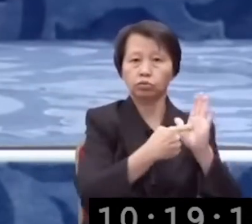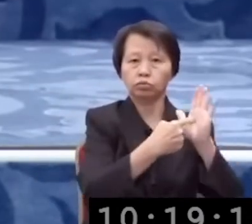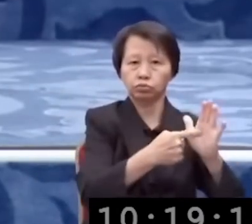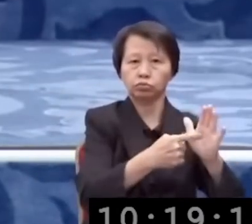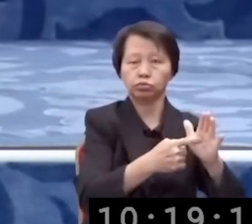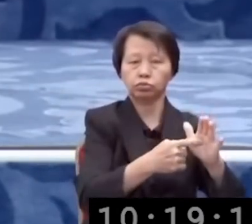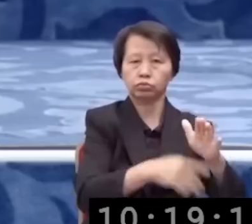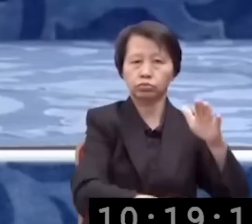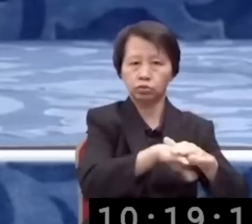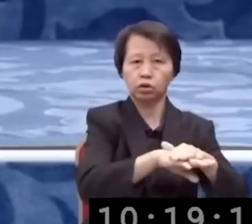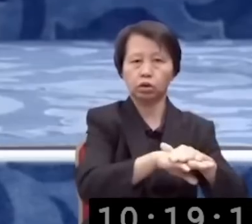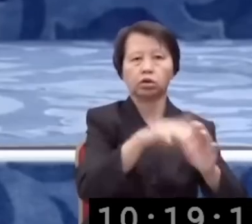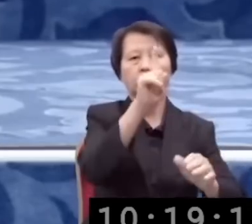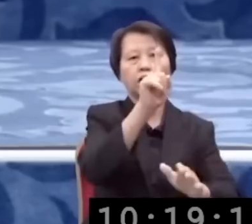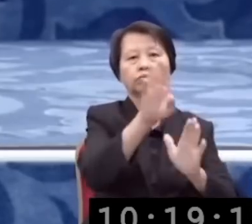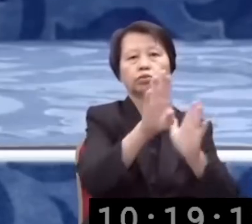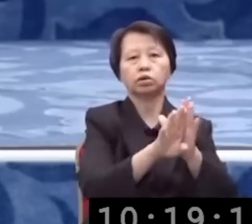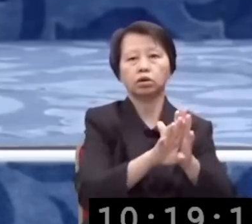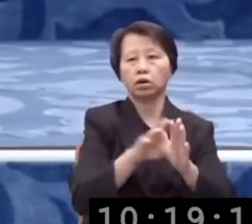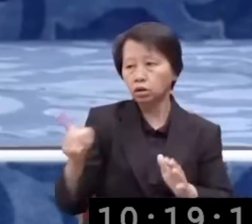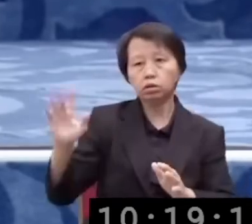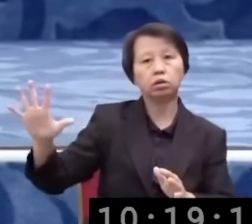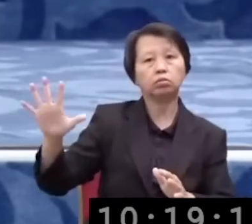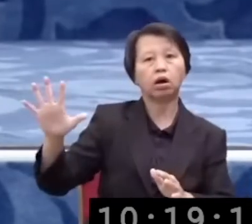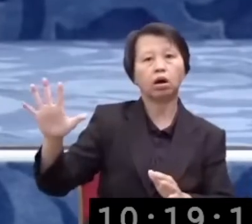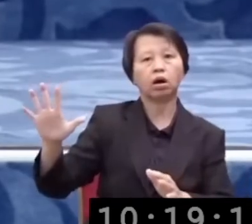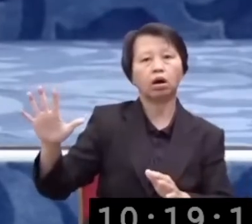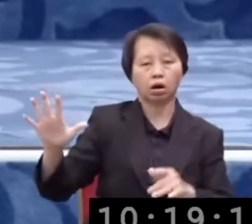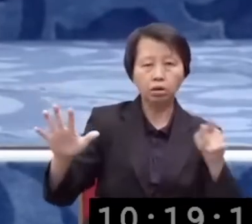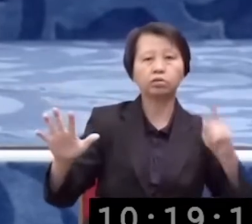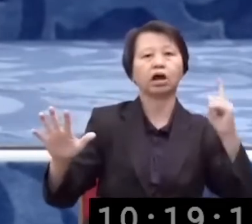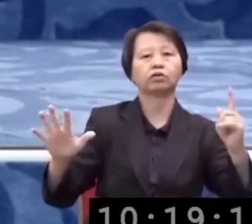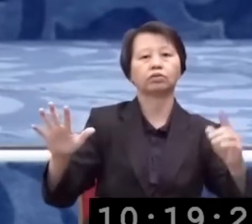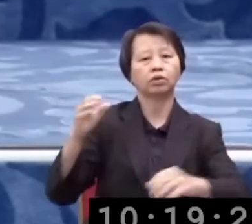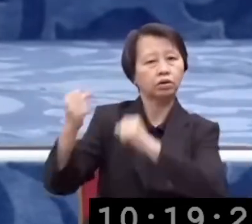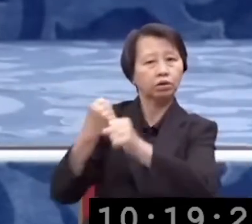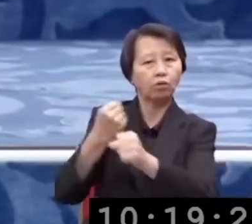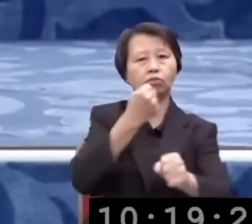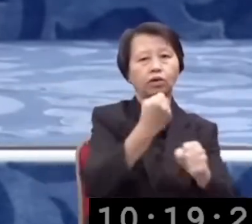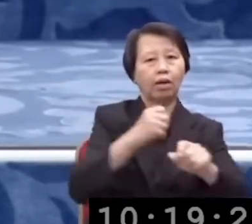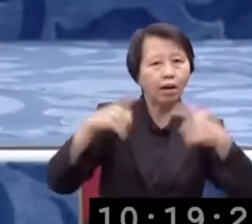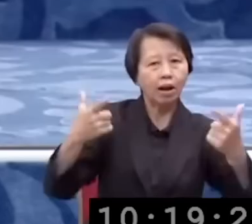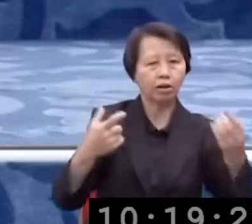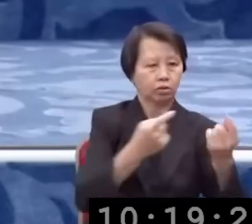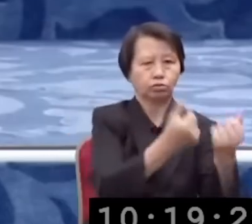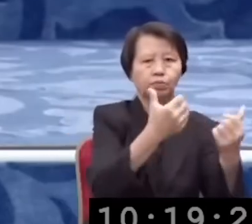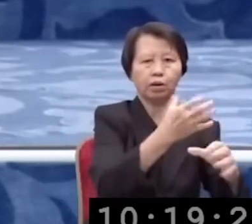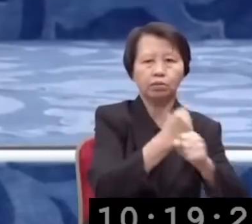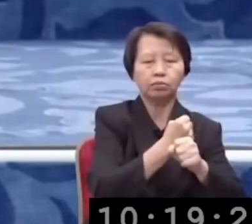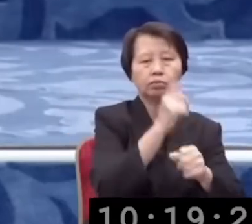menuju kepada satu billion bila kita memberikan kelulusan 800 lebih itu para kelulusan dan